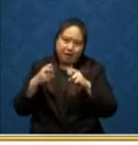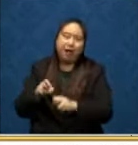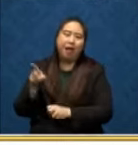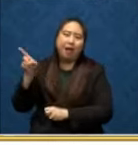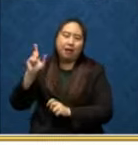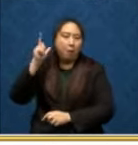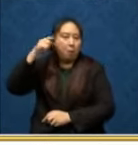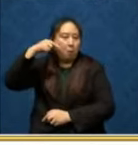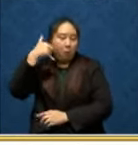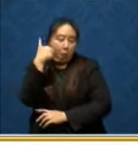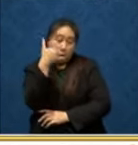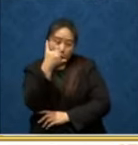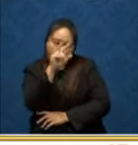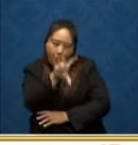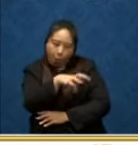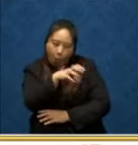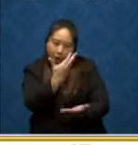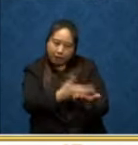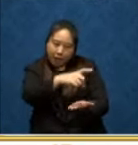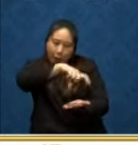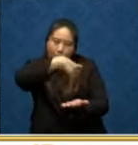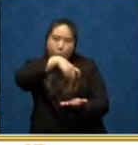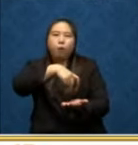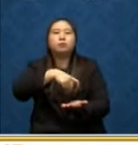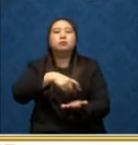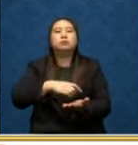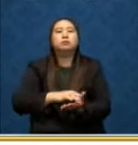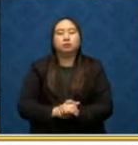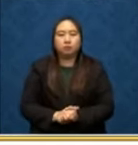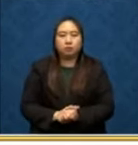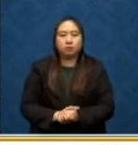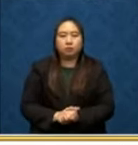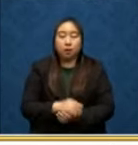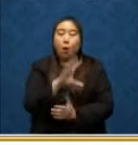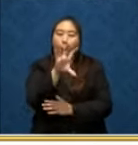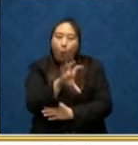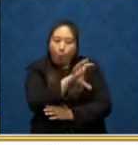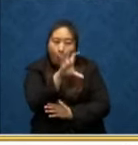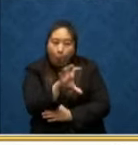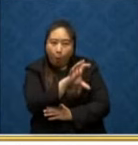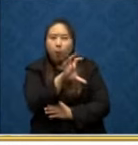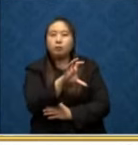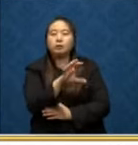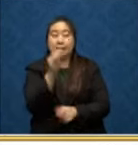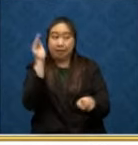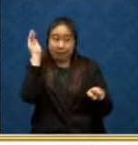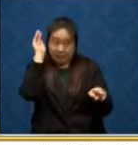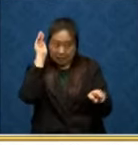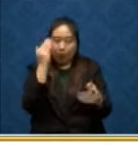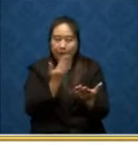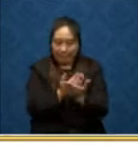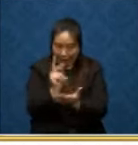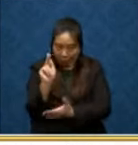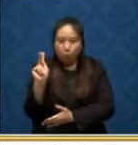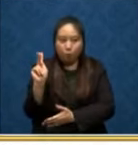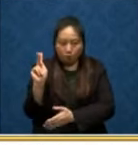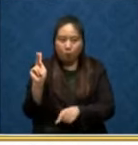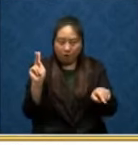Centerหลอกให้โอนเงินโดยหลอกให้หลงเชื่อว่าจะได้กู้เงิน